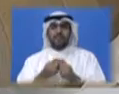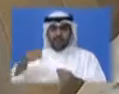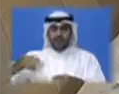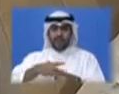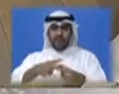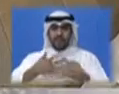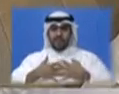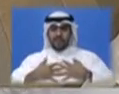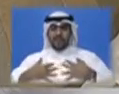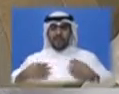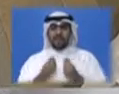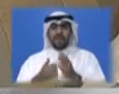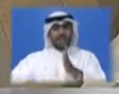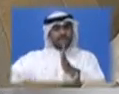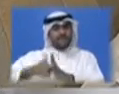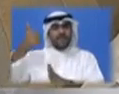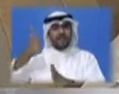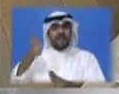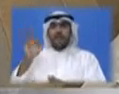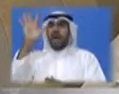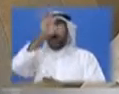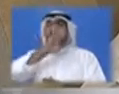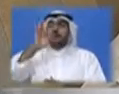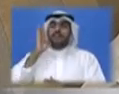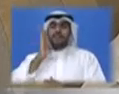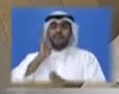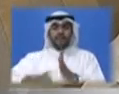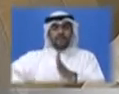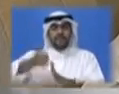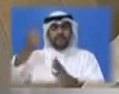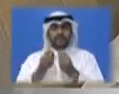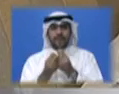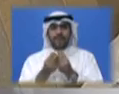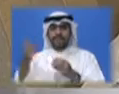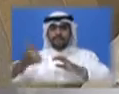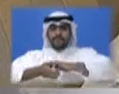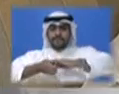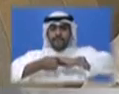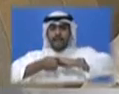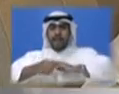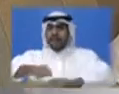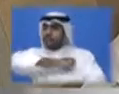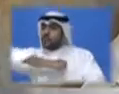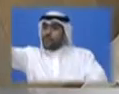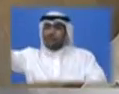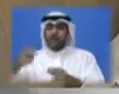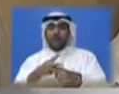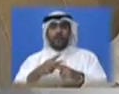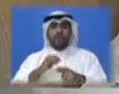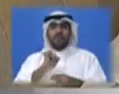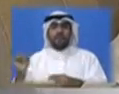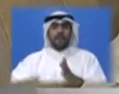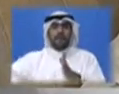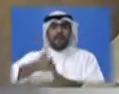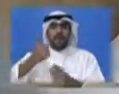سعيدة في إنجاز رياضي تاريخي لاتحاد السكواش الكويتي